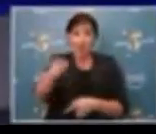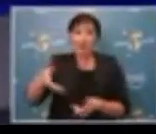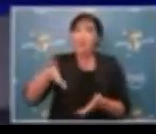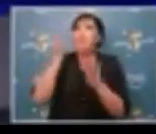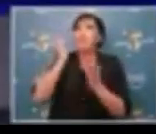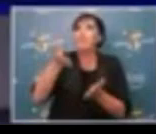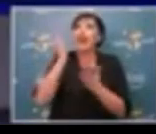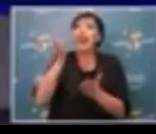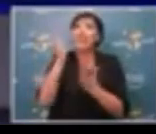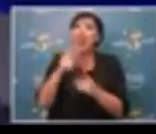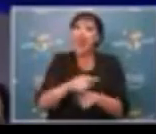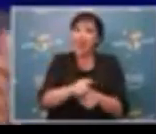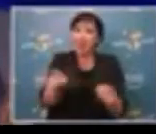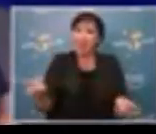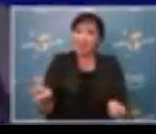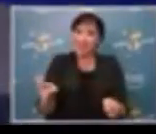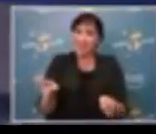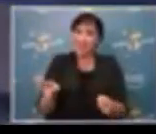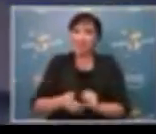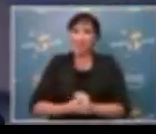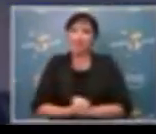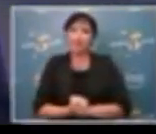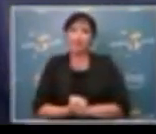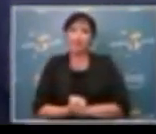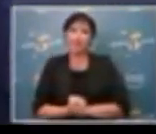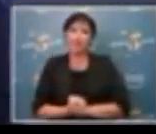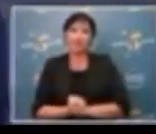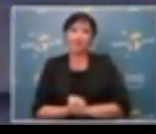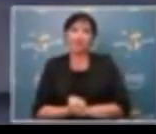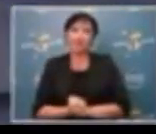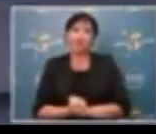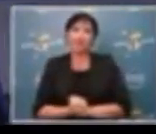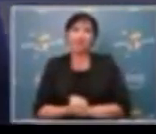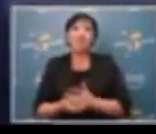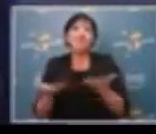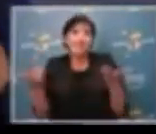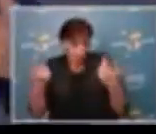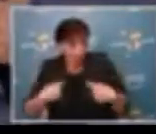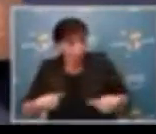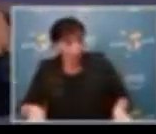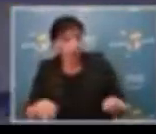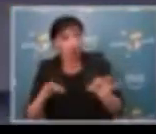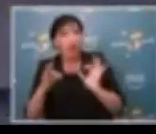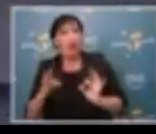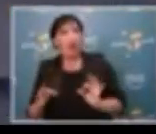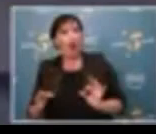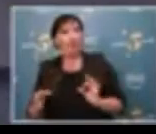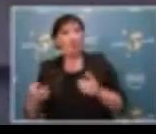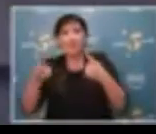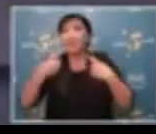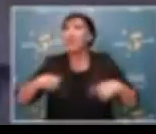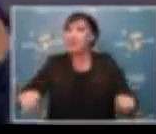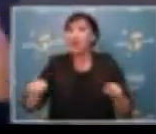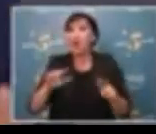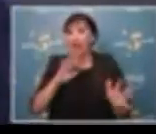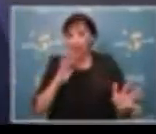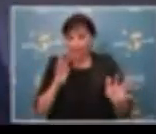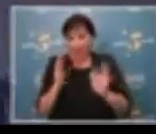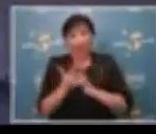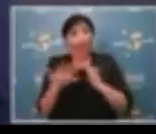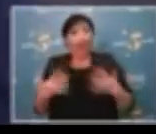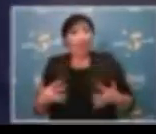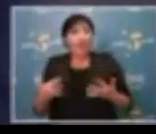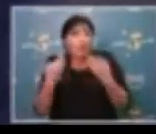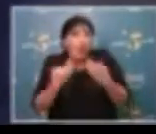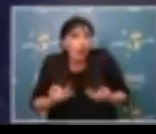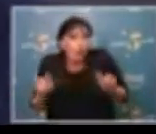maledetti! Allora, noi siamo questi, siamo cambiati, ed è giusto questo cambiamento.